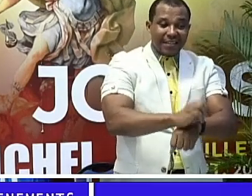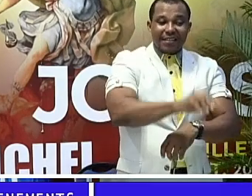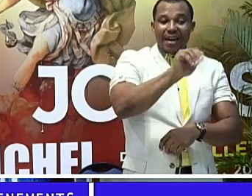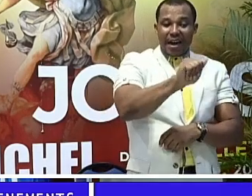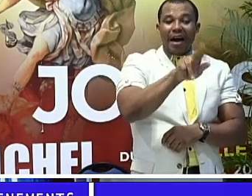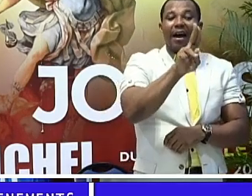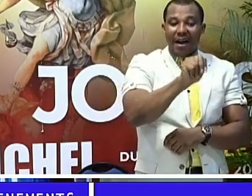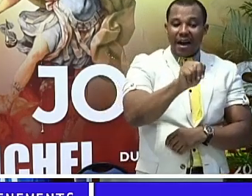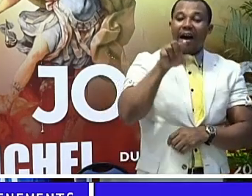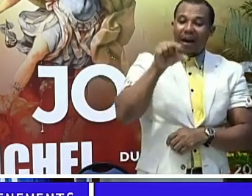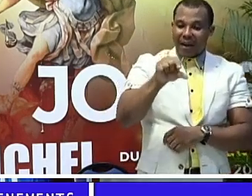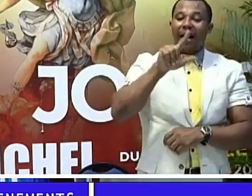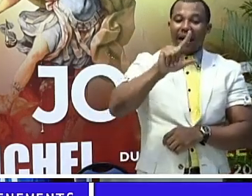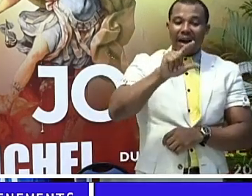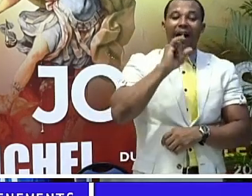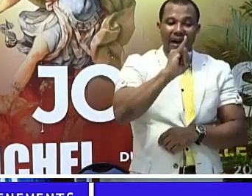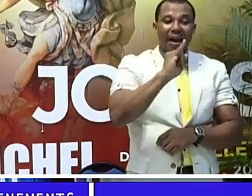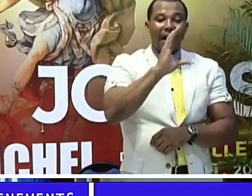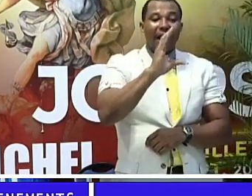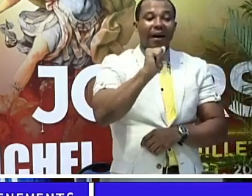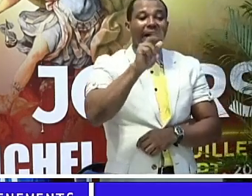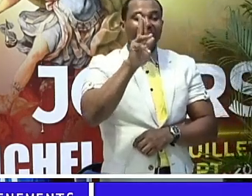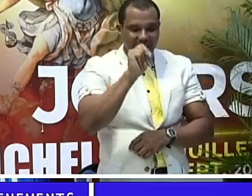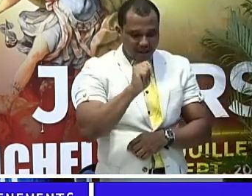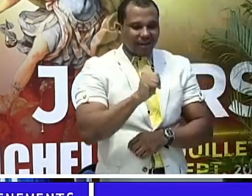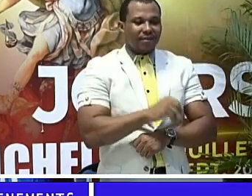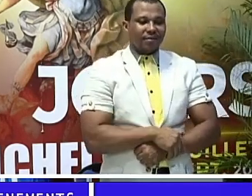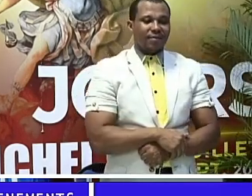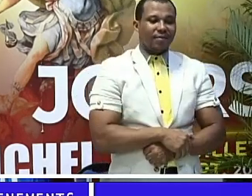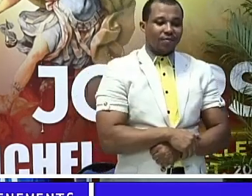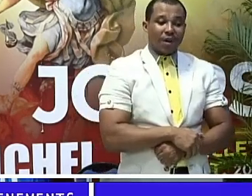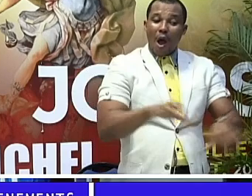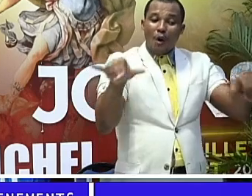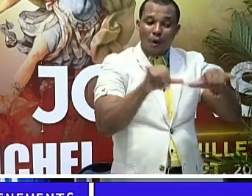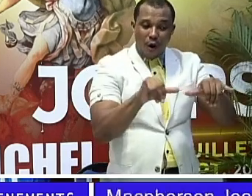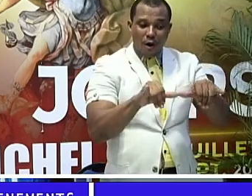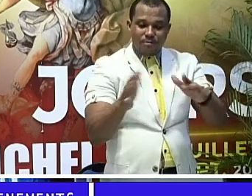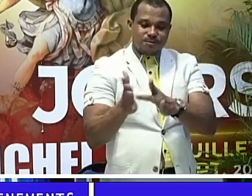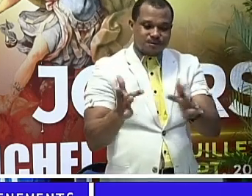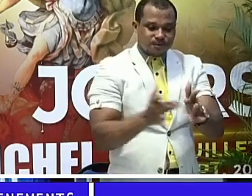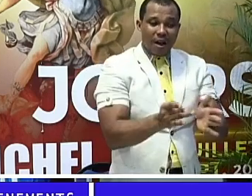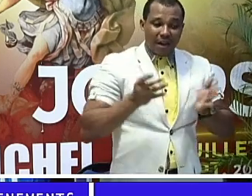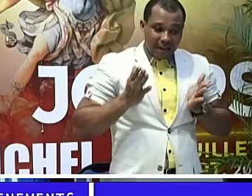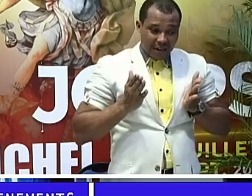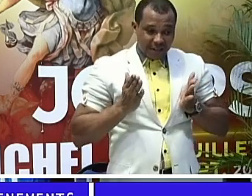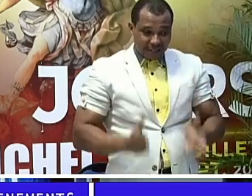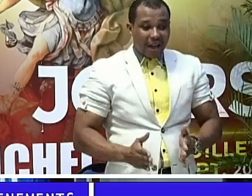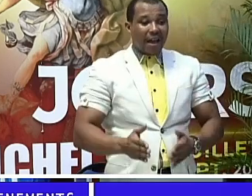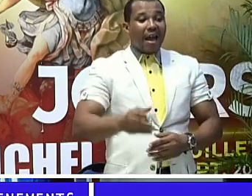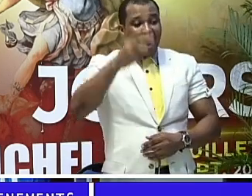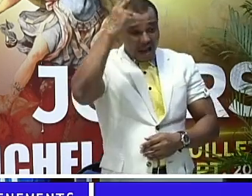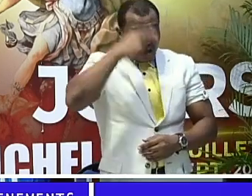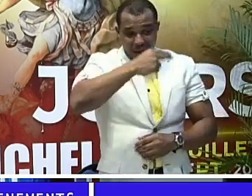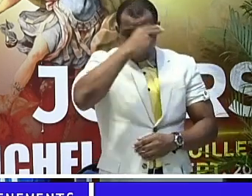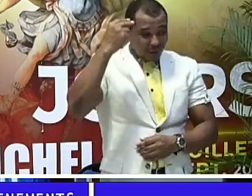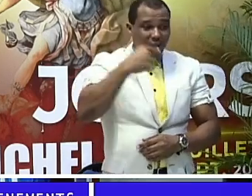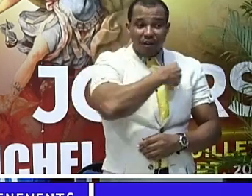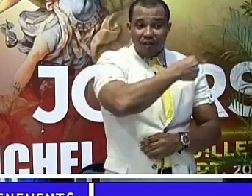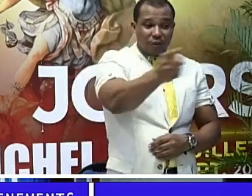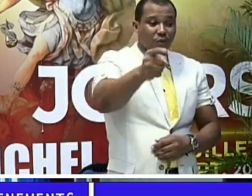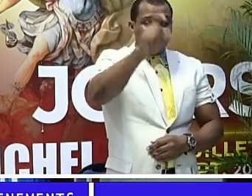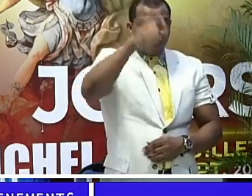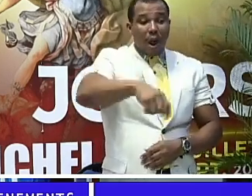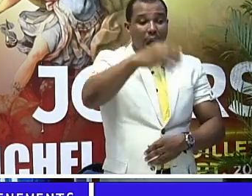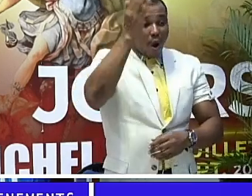très important. Et comme chrétien catholique, fon kon sa yon. Parce qu'on pile fois même nous, même tout, nous tomber dans